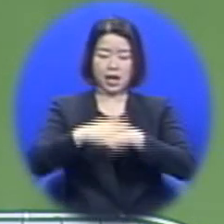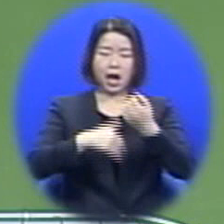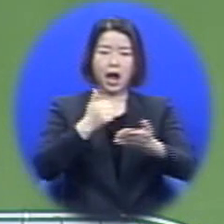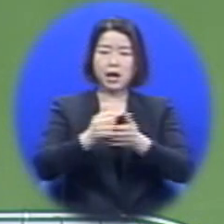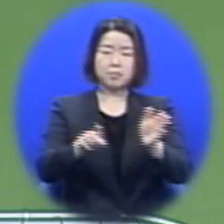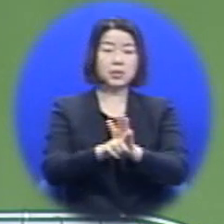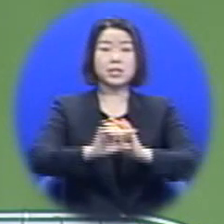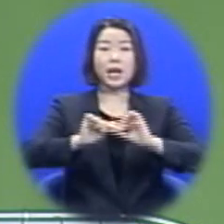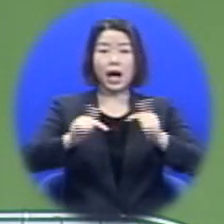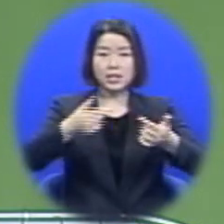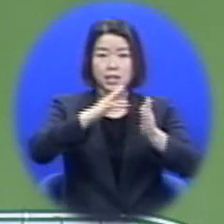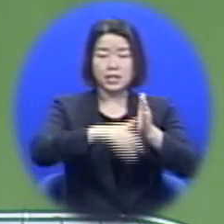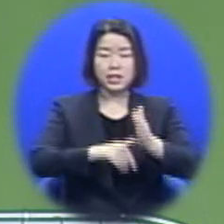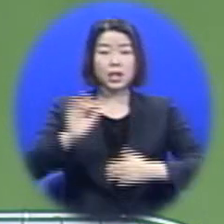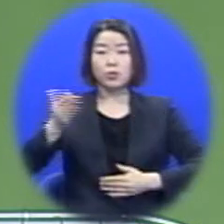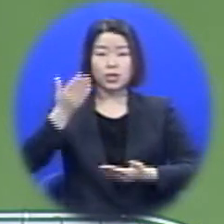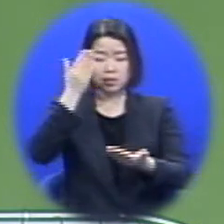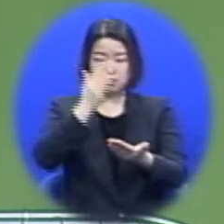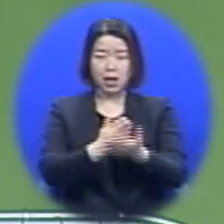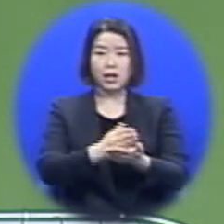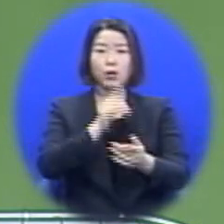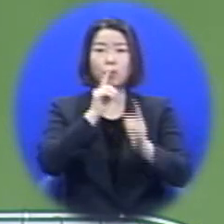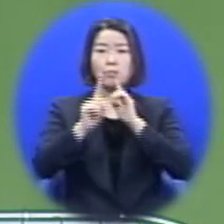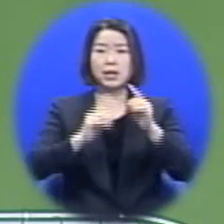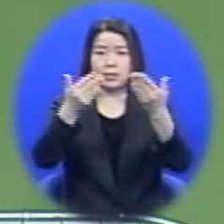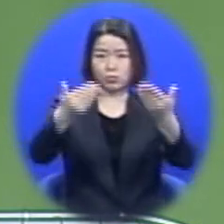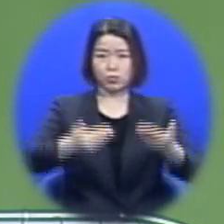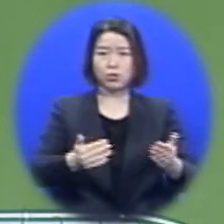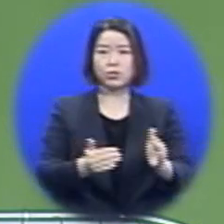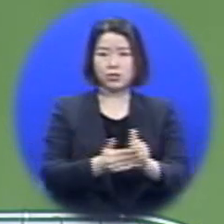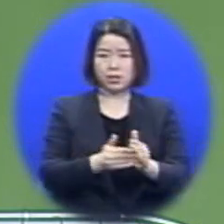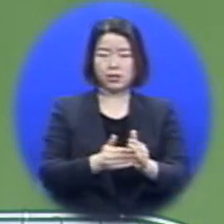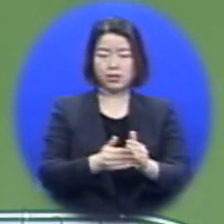아니하는 세대가 되지 말라고 하셨다.